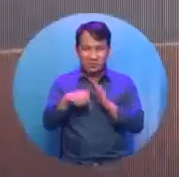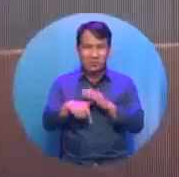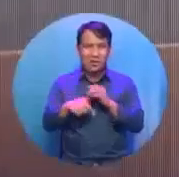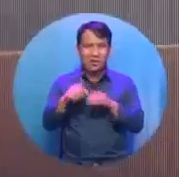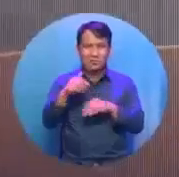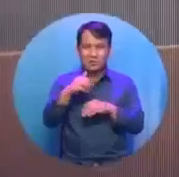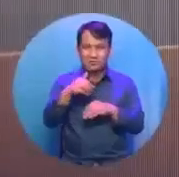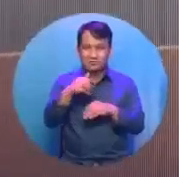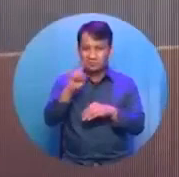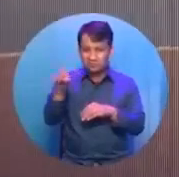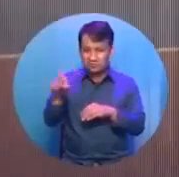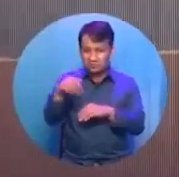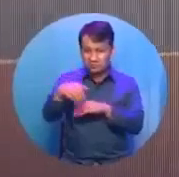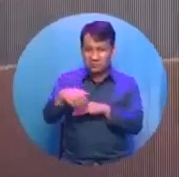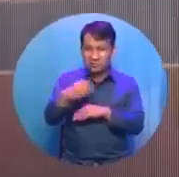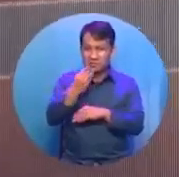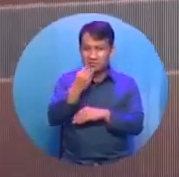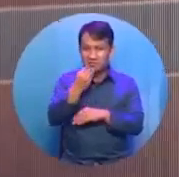mamayang gabi, anong ulam?